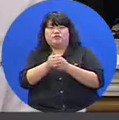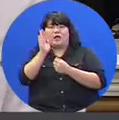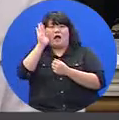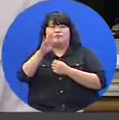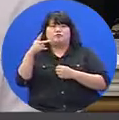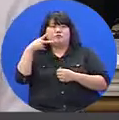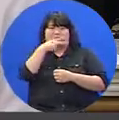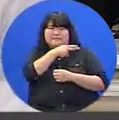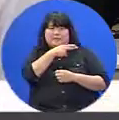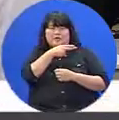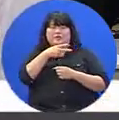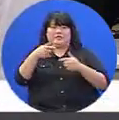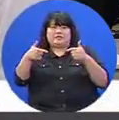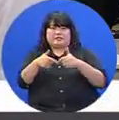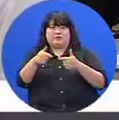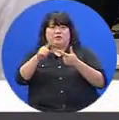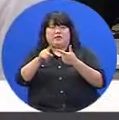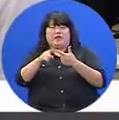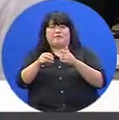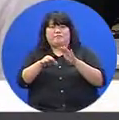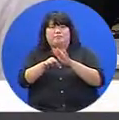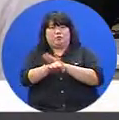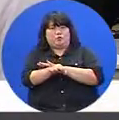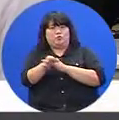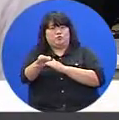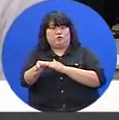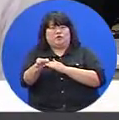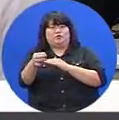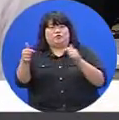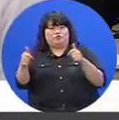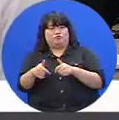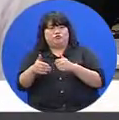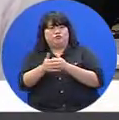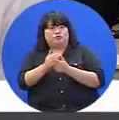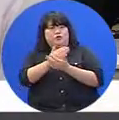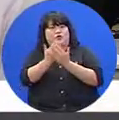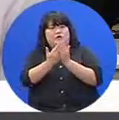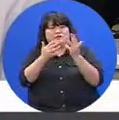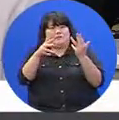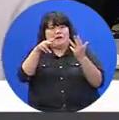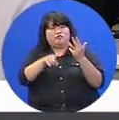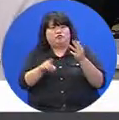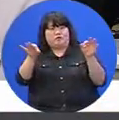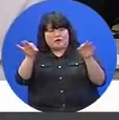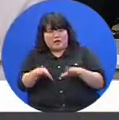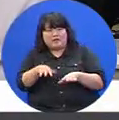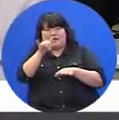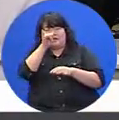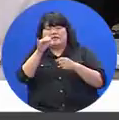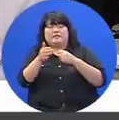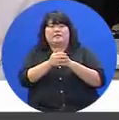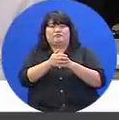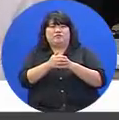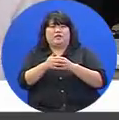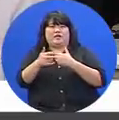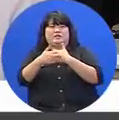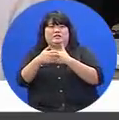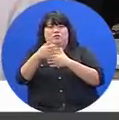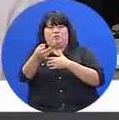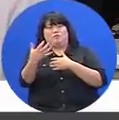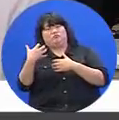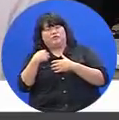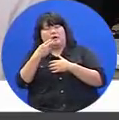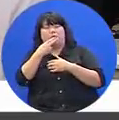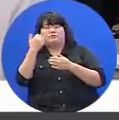금연 치료에 대한 본인 부담도 줄고 금연 치료 프로그램도 8조 과정으로 간소화되었으니까 진료비 부담 없이